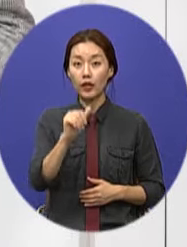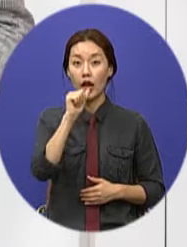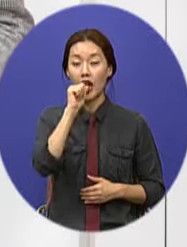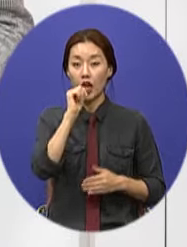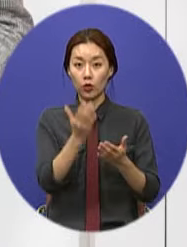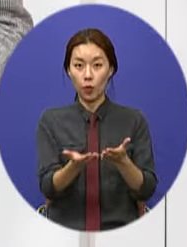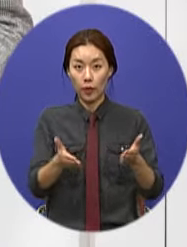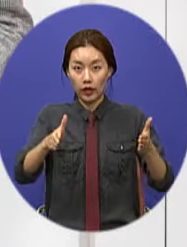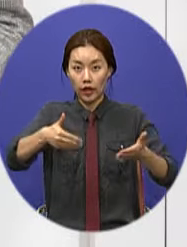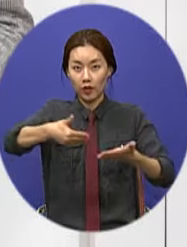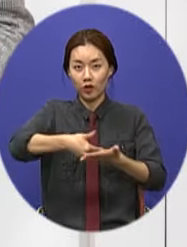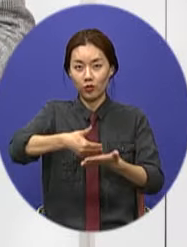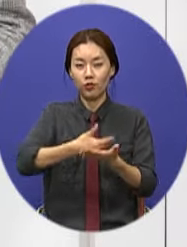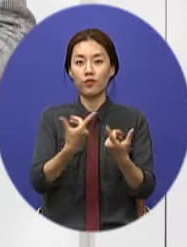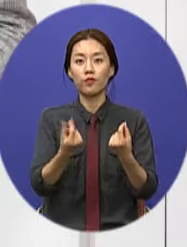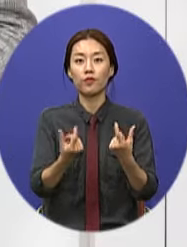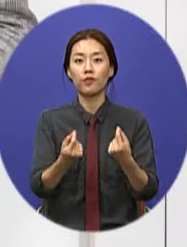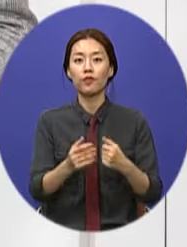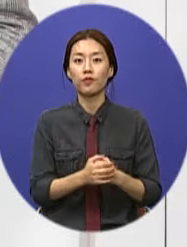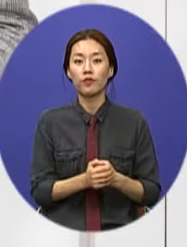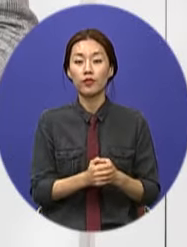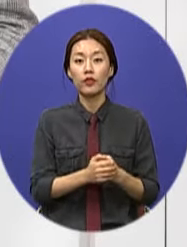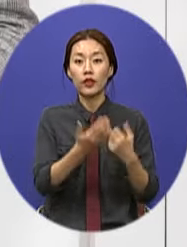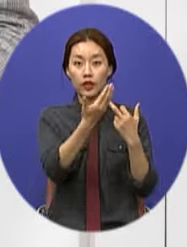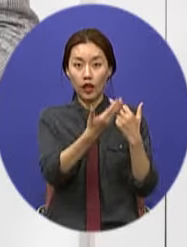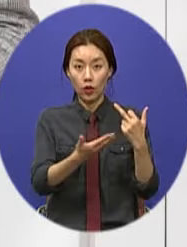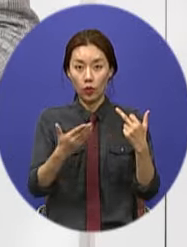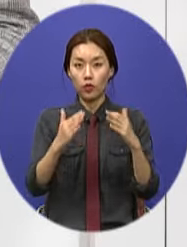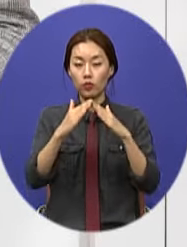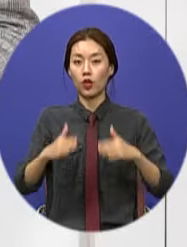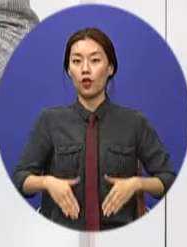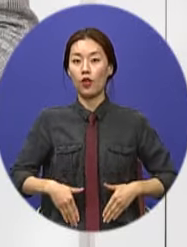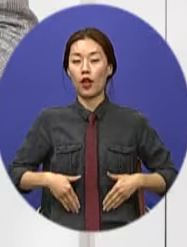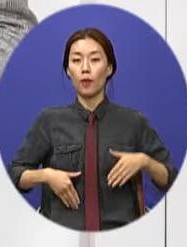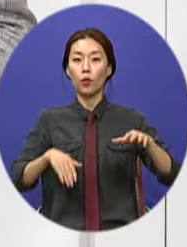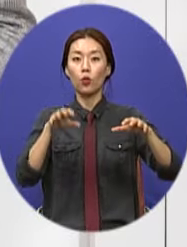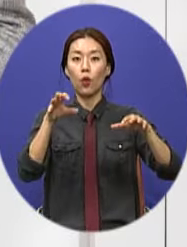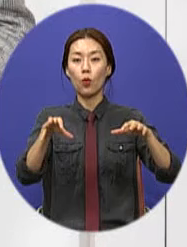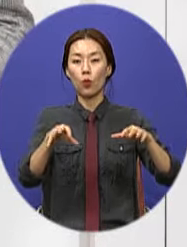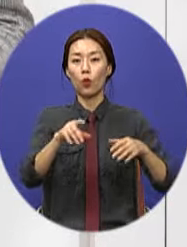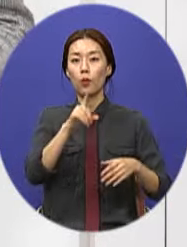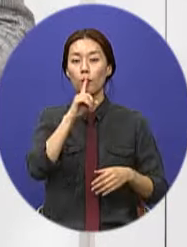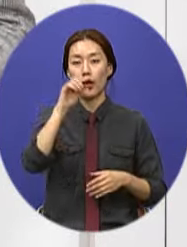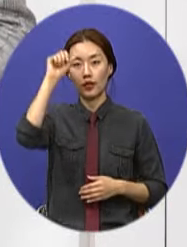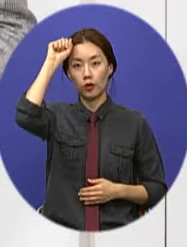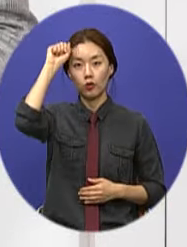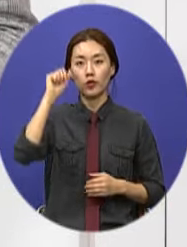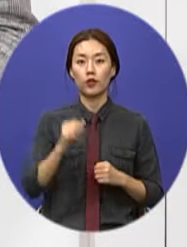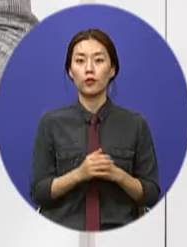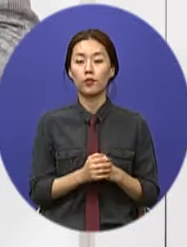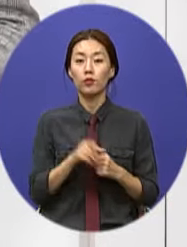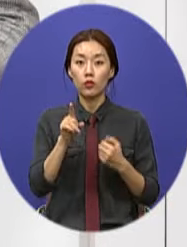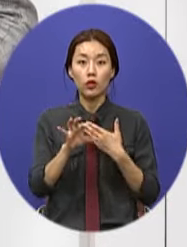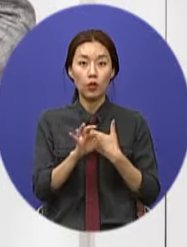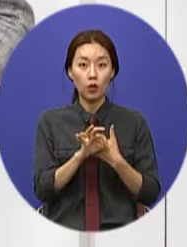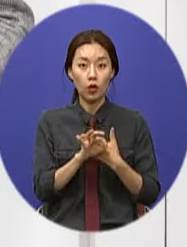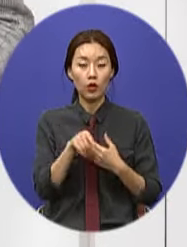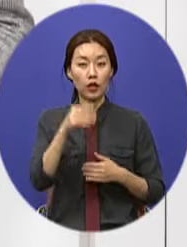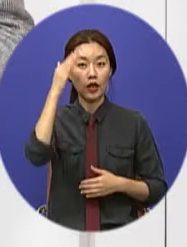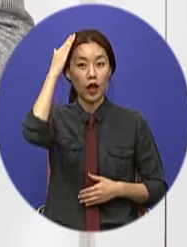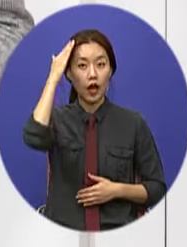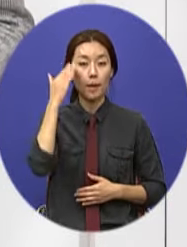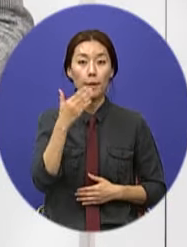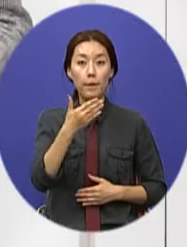눌어붙어 있는 밥을 나타내는 강원, 전남 지역의 사투리라고 합니다. 그렇다면 이